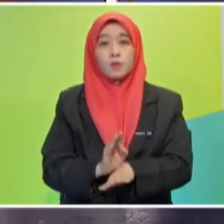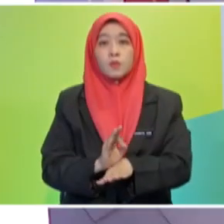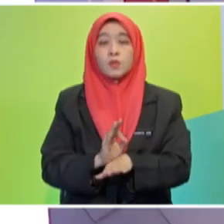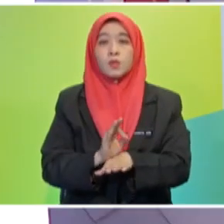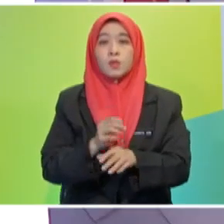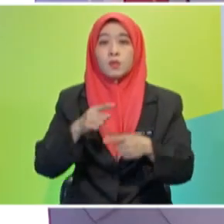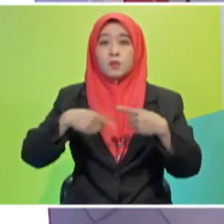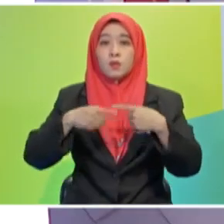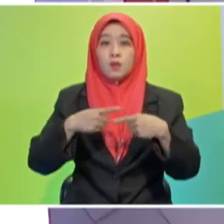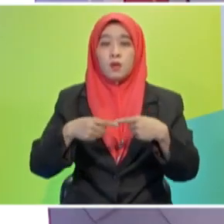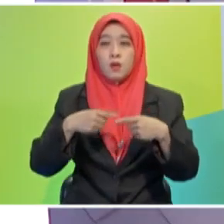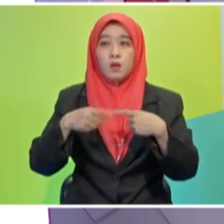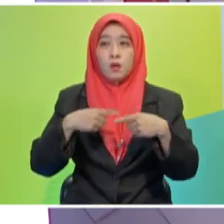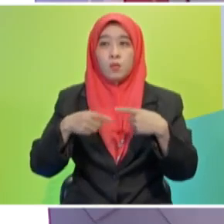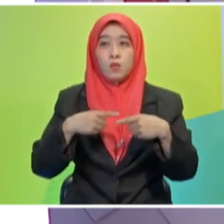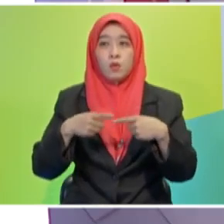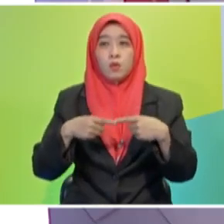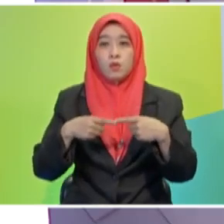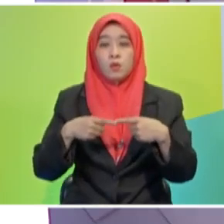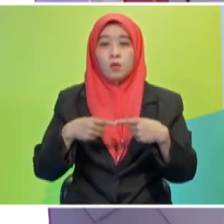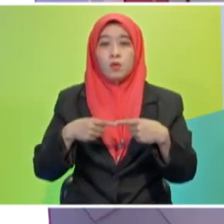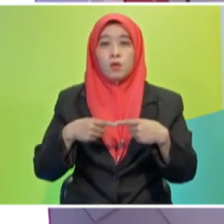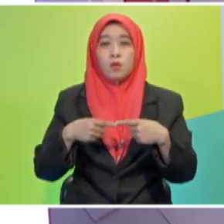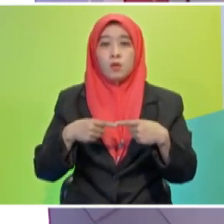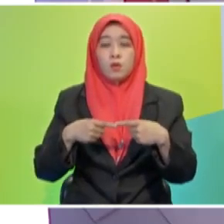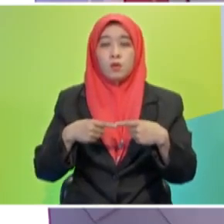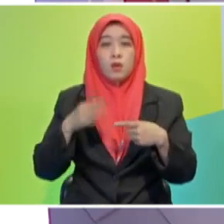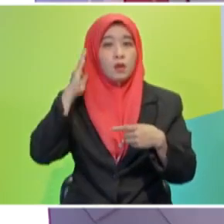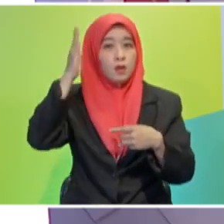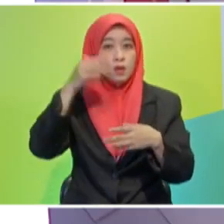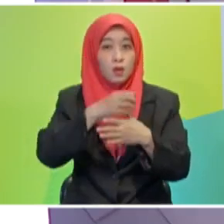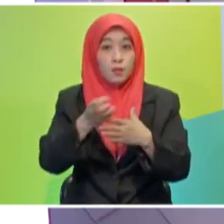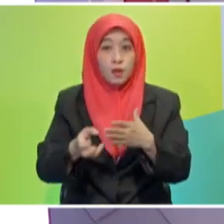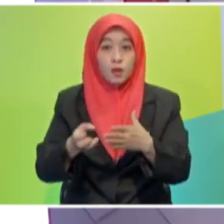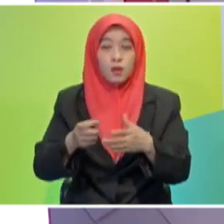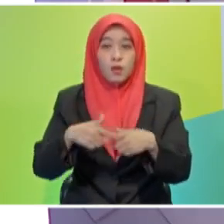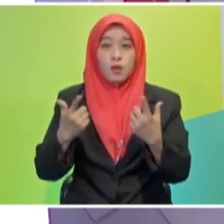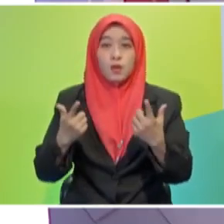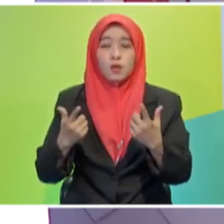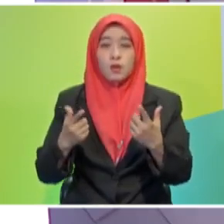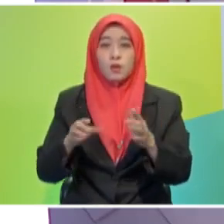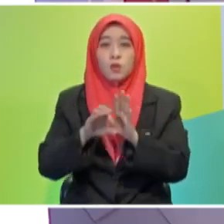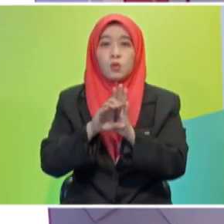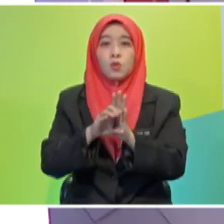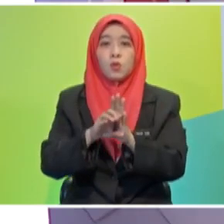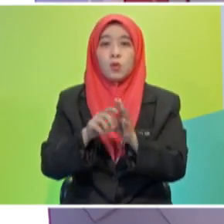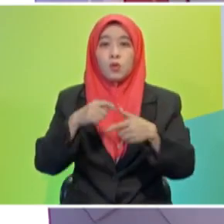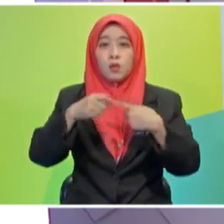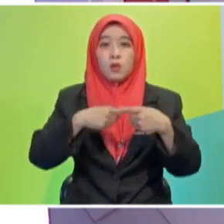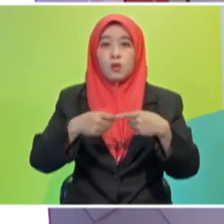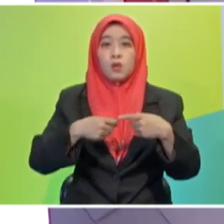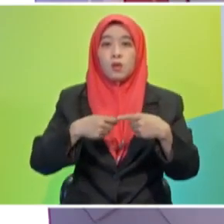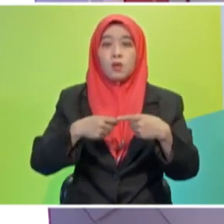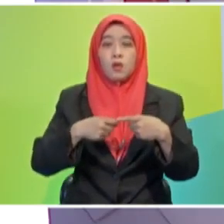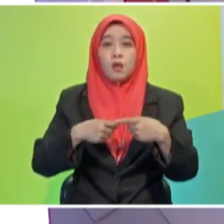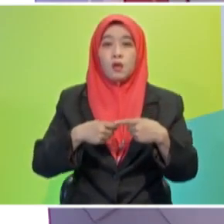dengan komponen mekanikal lain, contohnya takal dan tali sawat untuk memusingkan drum mesin basuh. Ya,